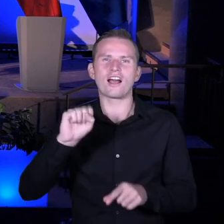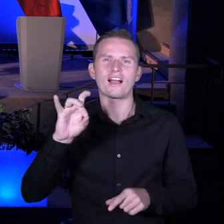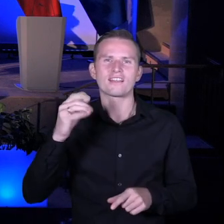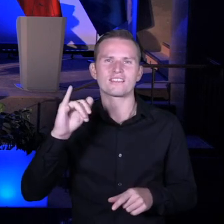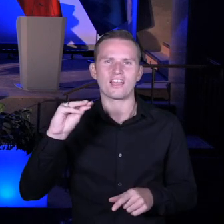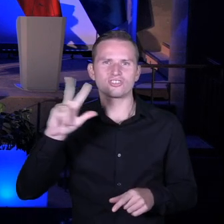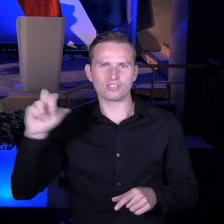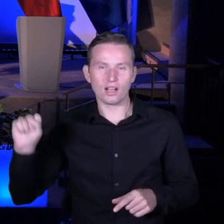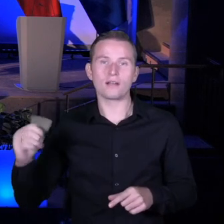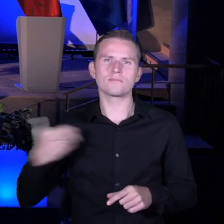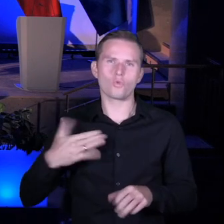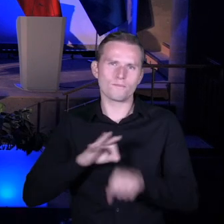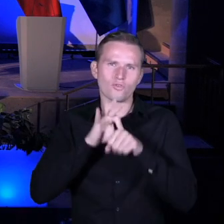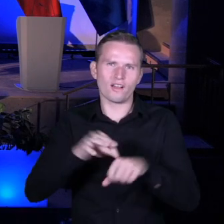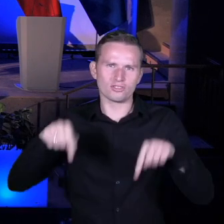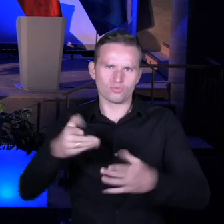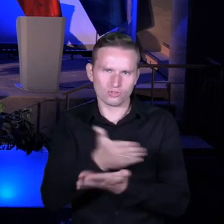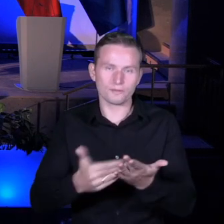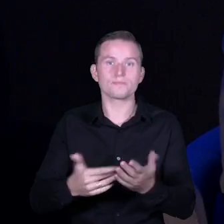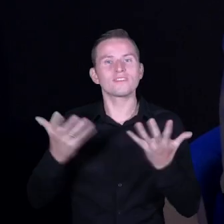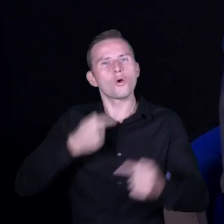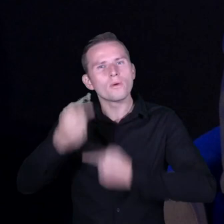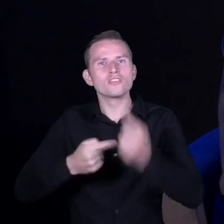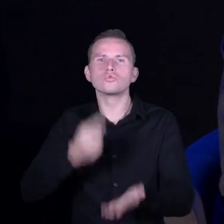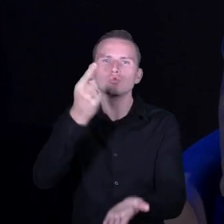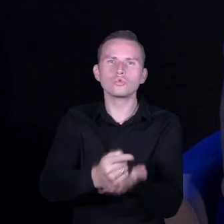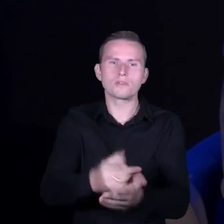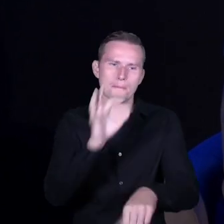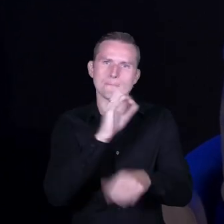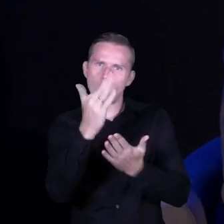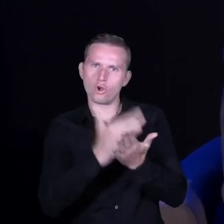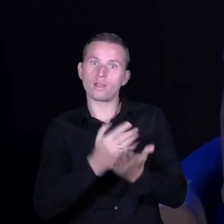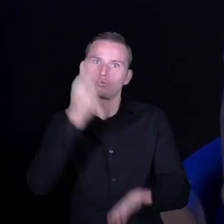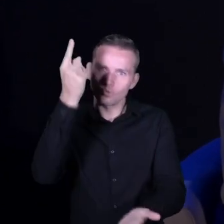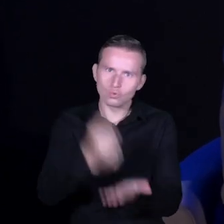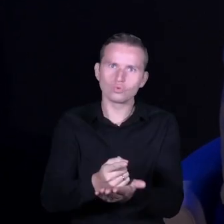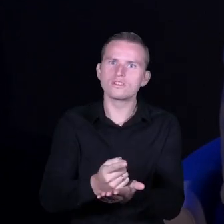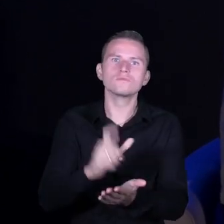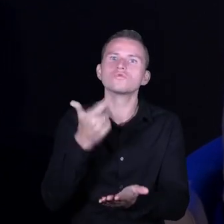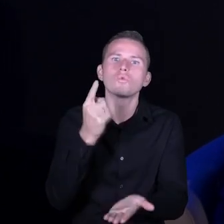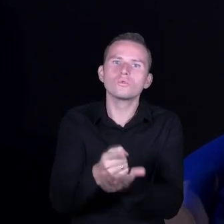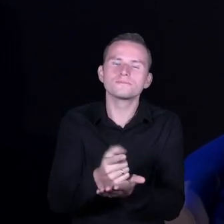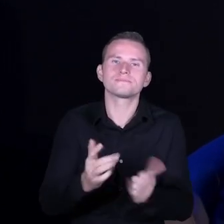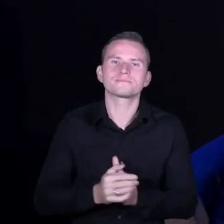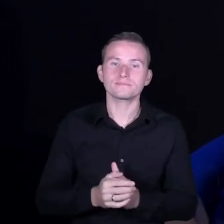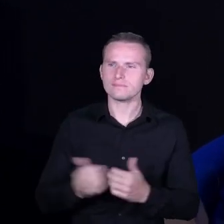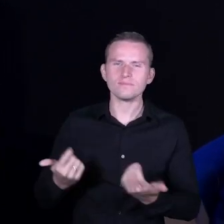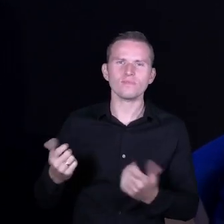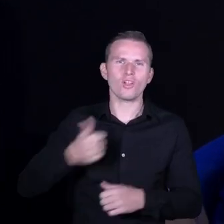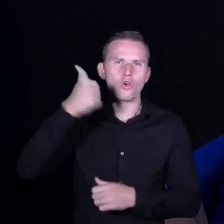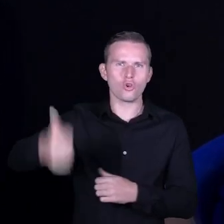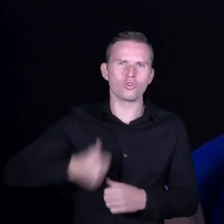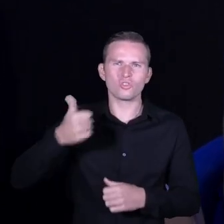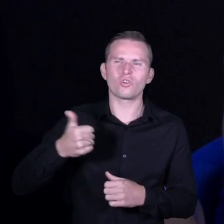panel, chciałbym, żebyśmy porozmawiali o sukcesie tego programu w roku, w który w edukacji dla wielu był